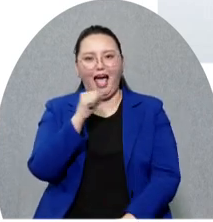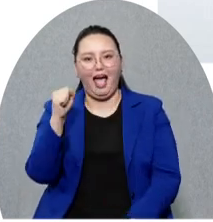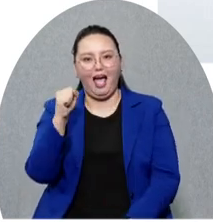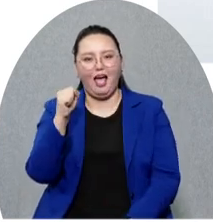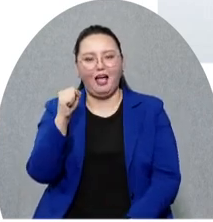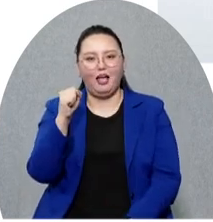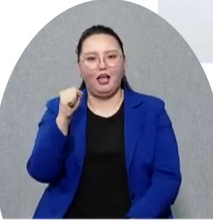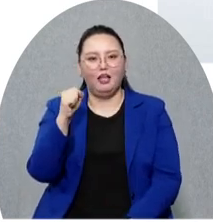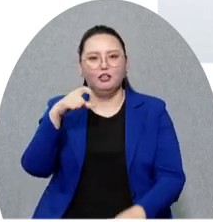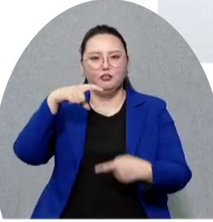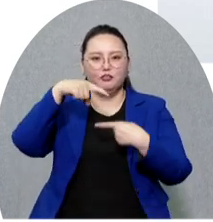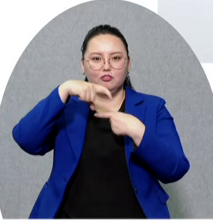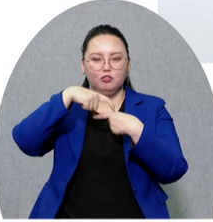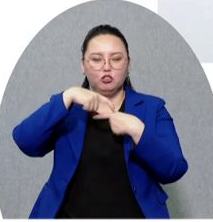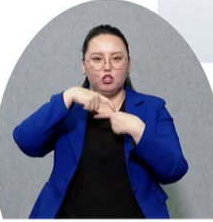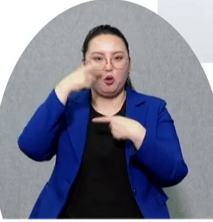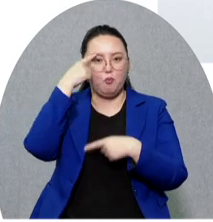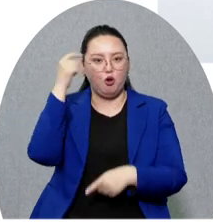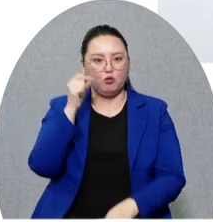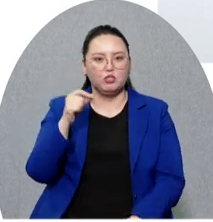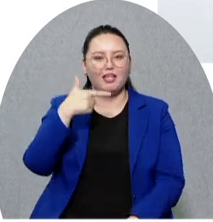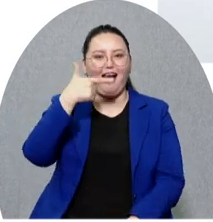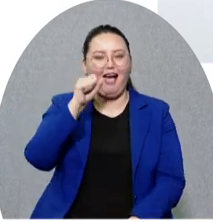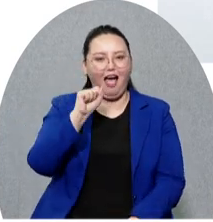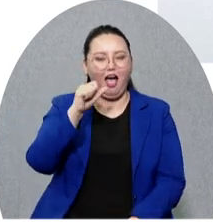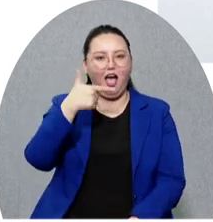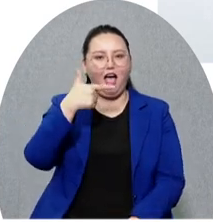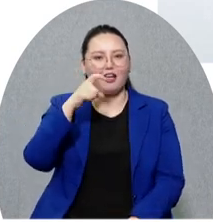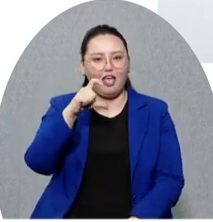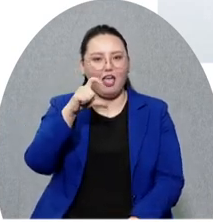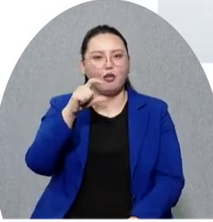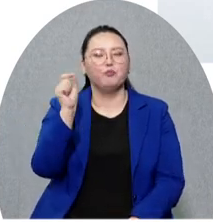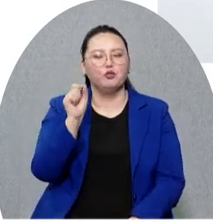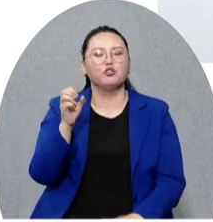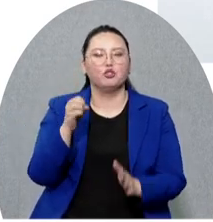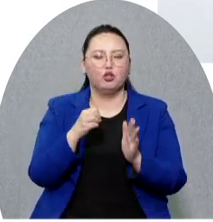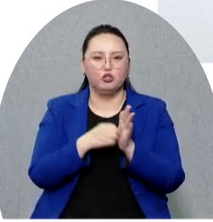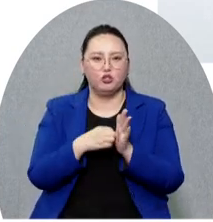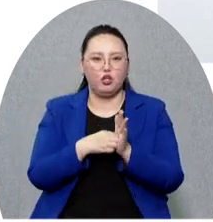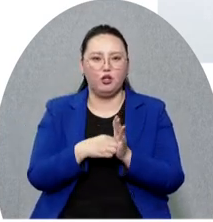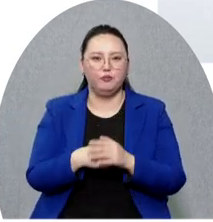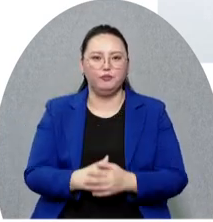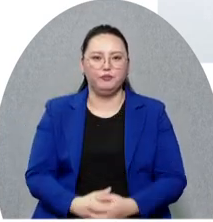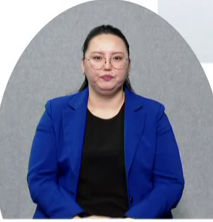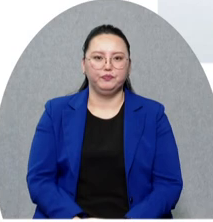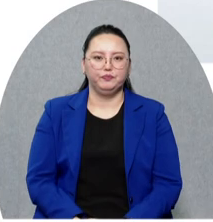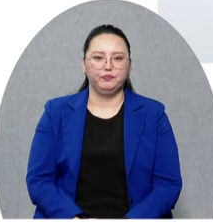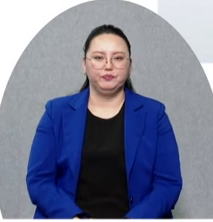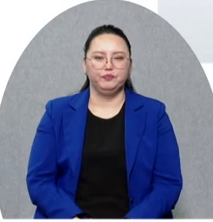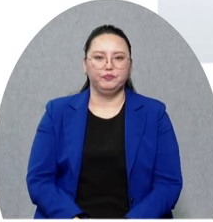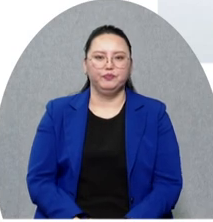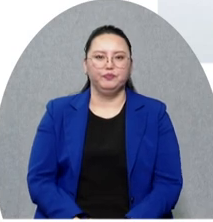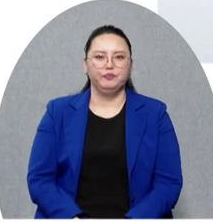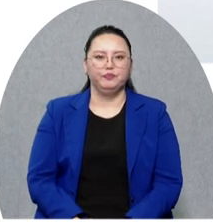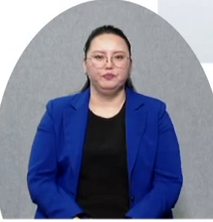га гэ гэж бичигдэн. Энэ бол урттаглын га гэ. Бусдаар үйлдвэрлэх хэвийн богино гагаас бол